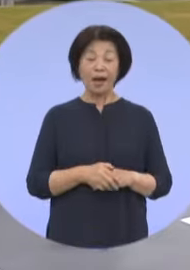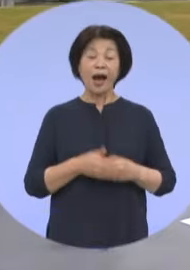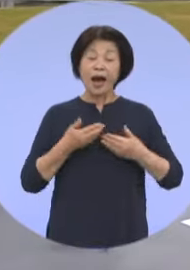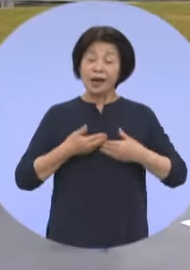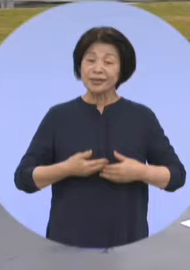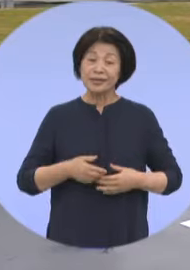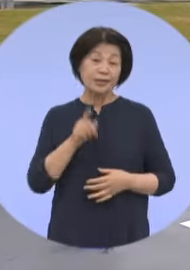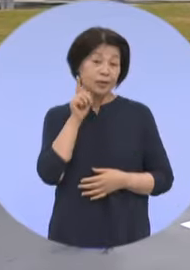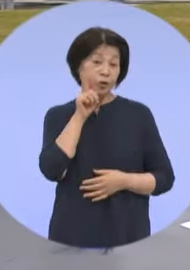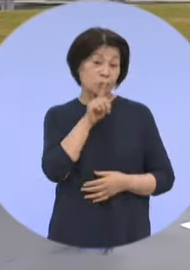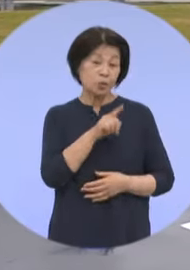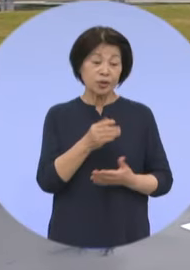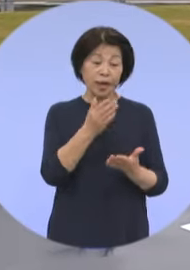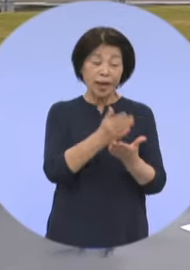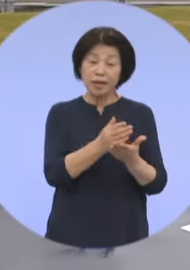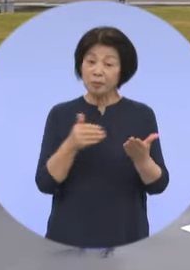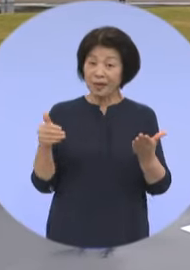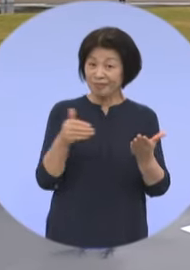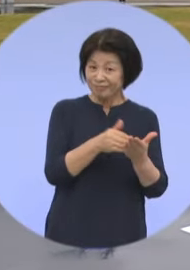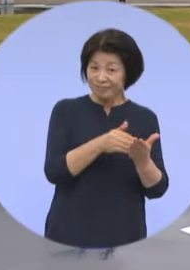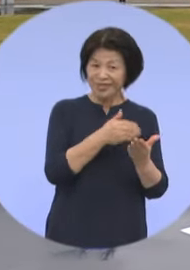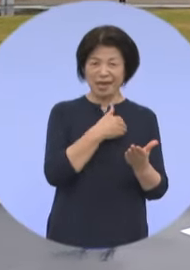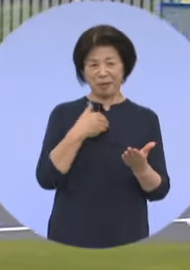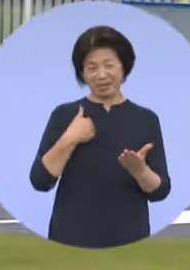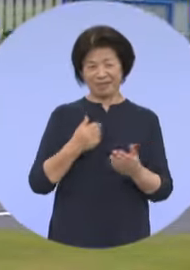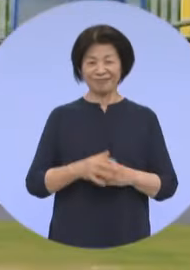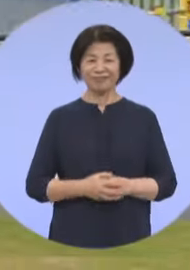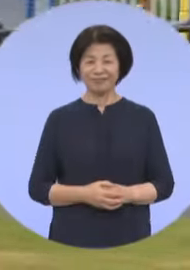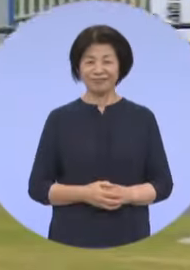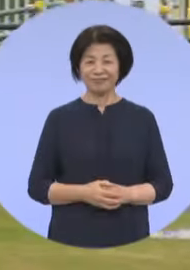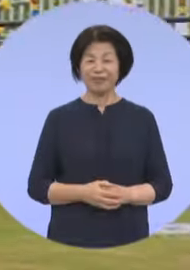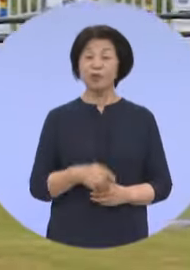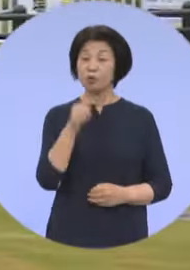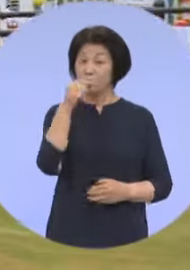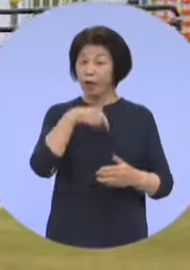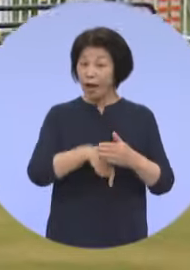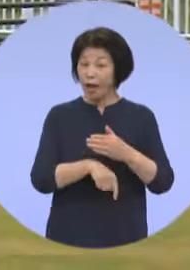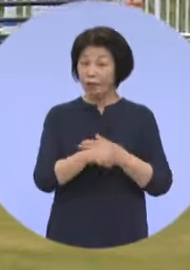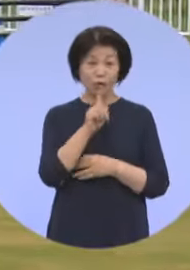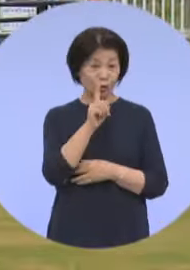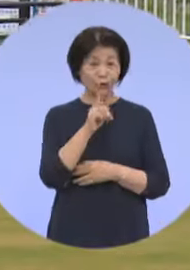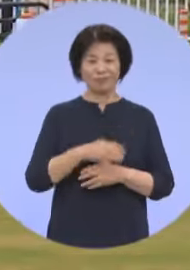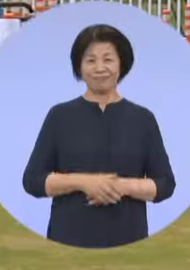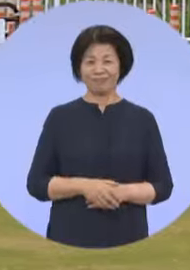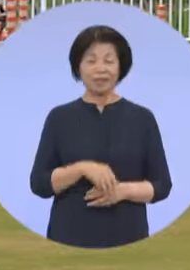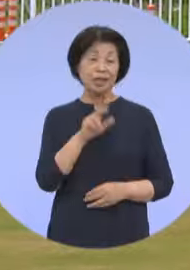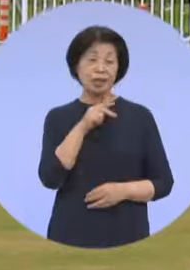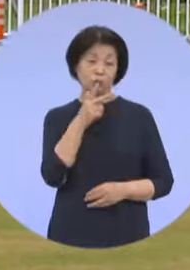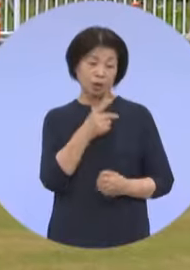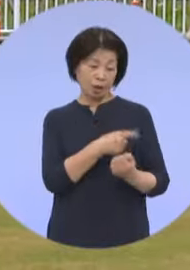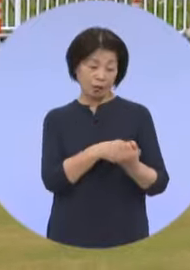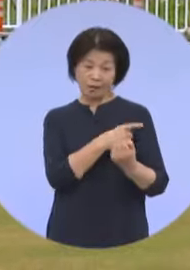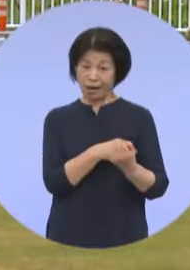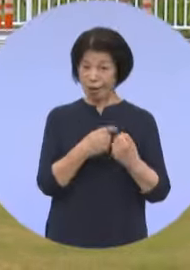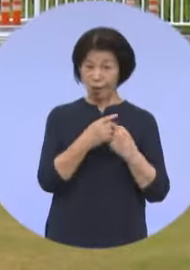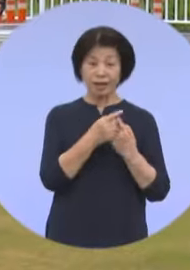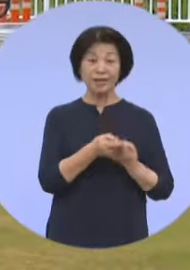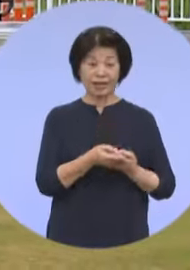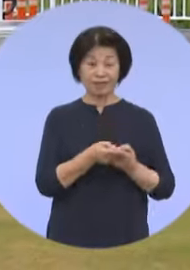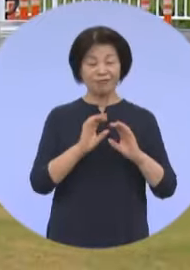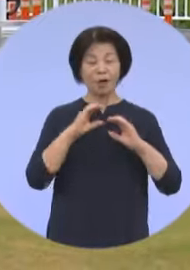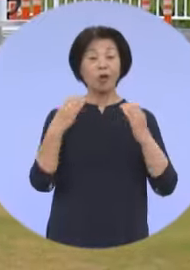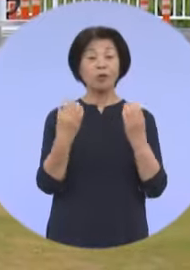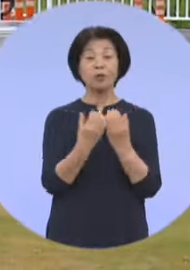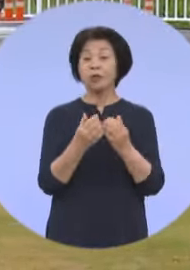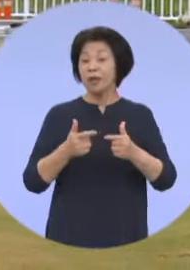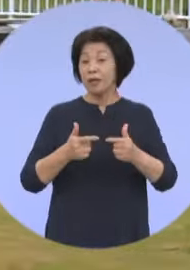に駅へのアクセスが可能となりました。その手段の一つに、岐阜市が力を入れているコミュニ